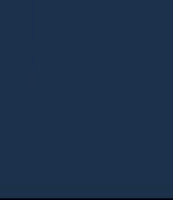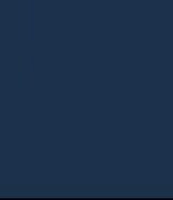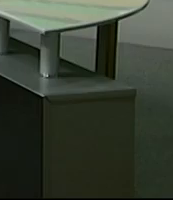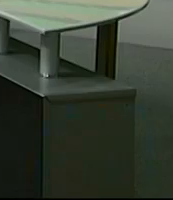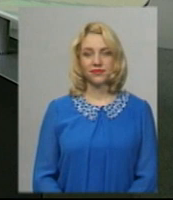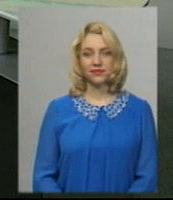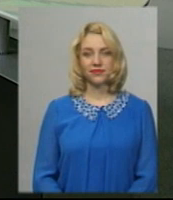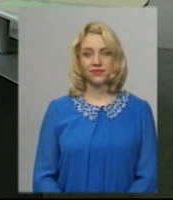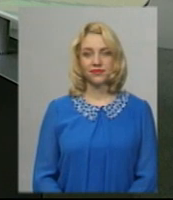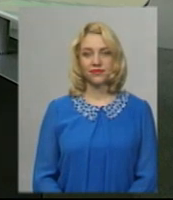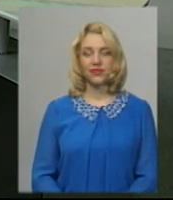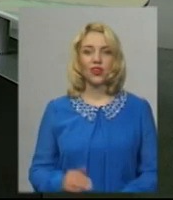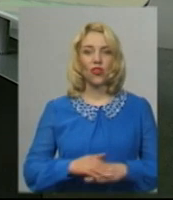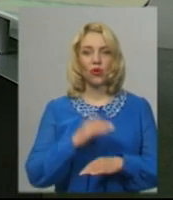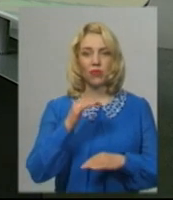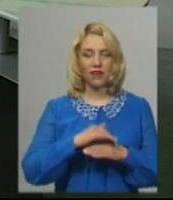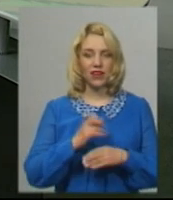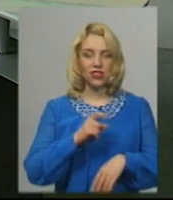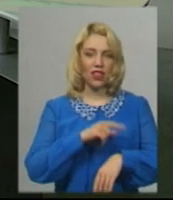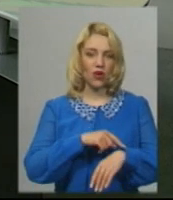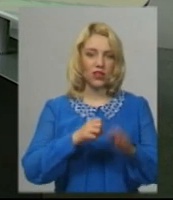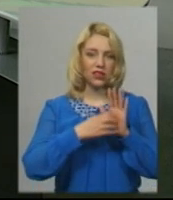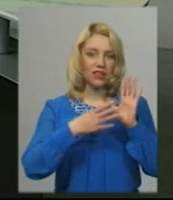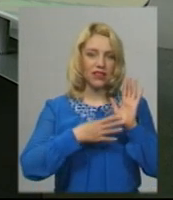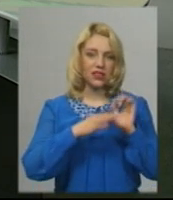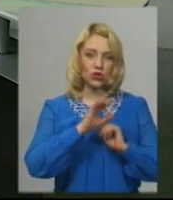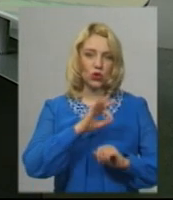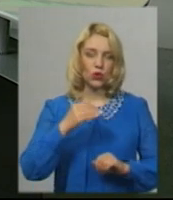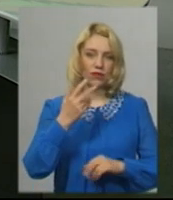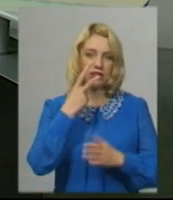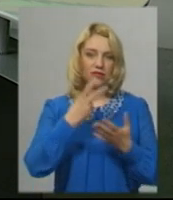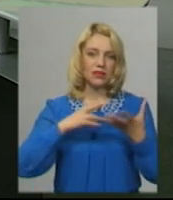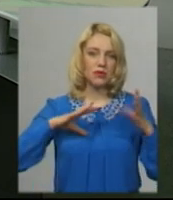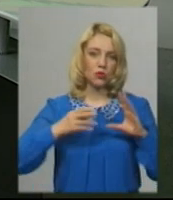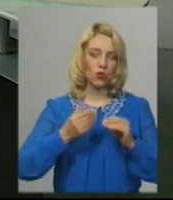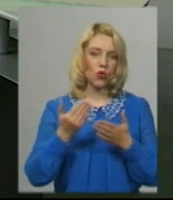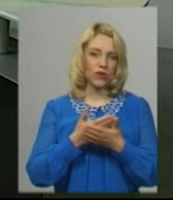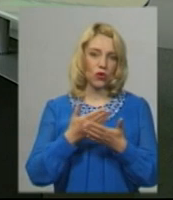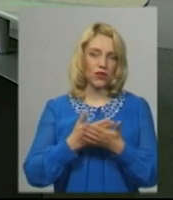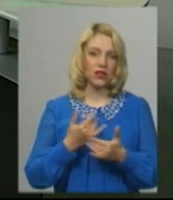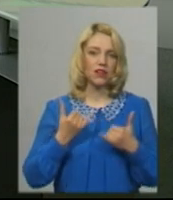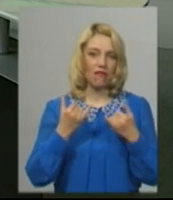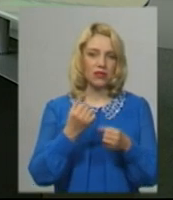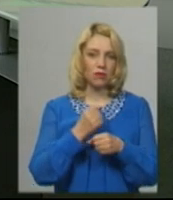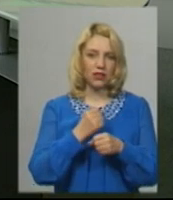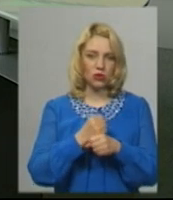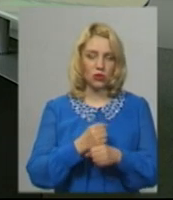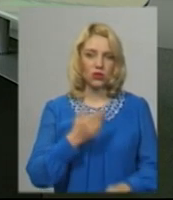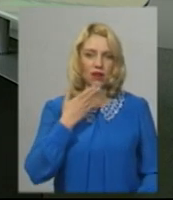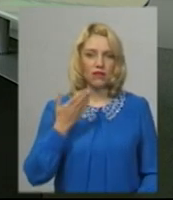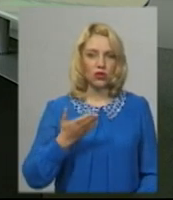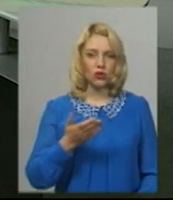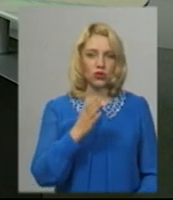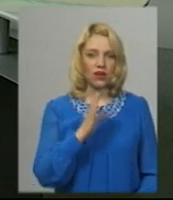Музика Доброго вечора на годинку 19.00. Ви дивитесь підсумковий випуск новин. У студії для вас працює ведуча